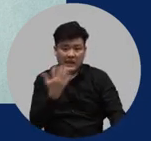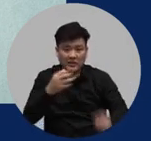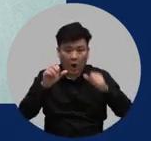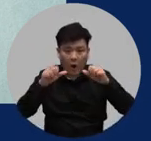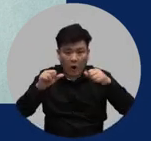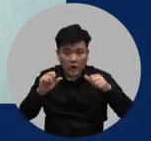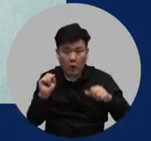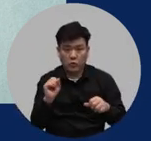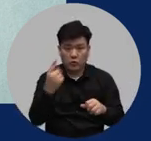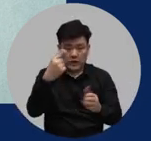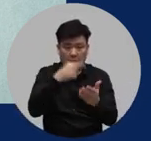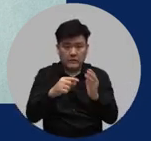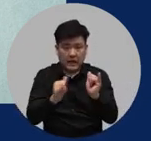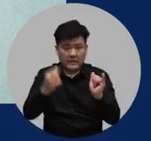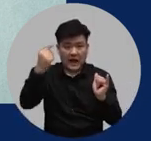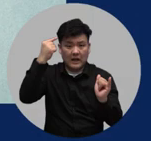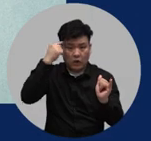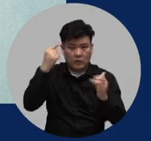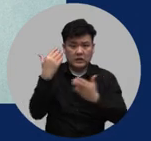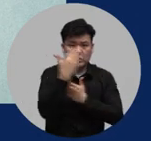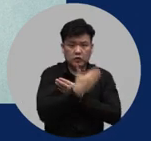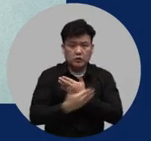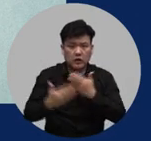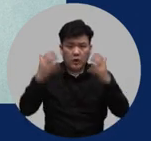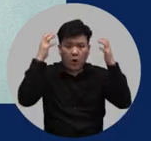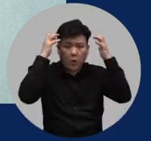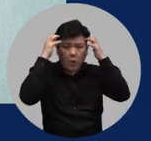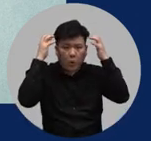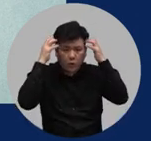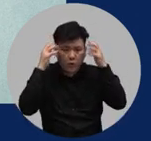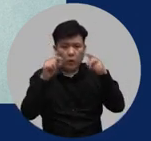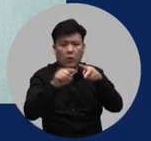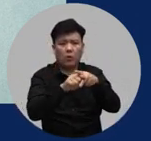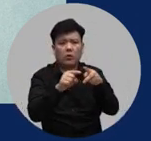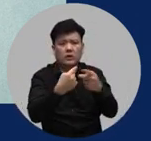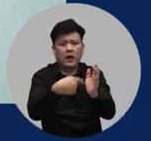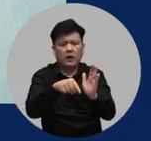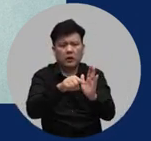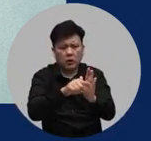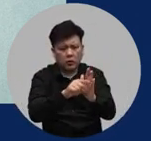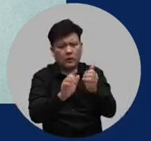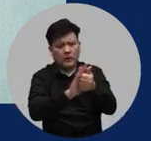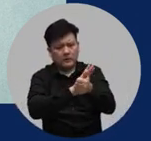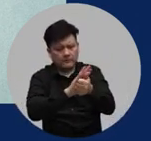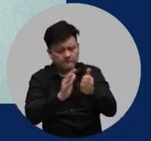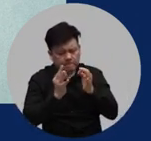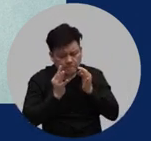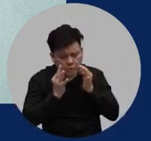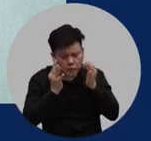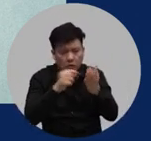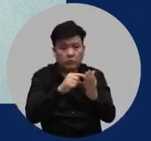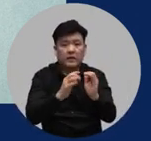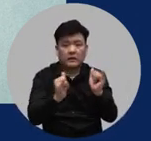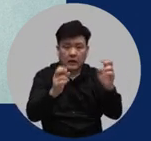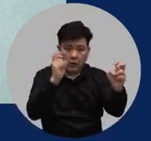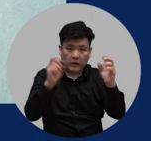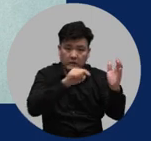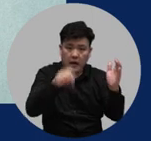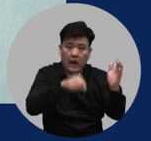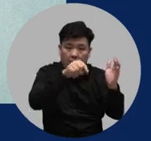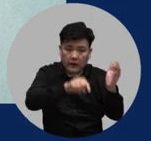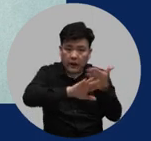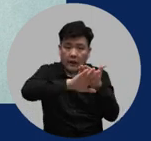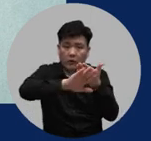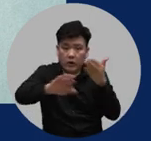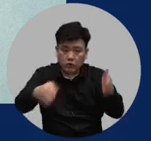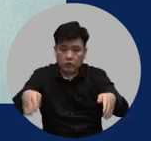성희롱으로 인한 피해자의 정신적, 육체적 고통을 이해하고자 노력하면서 피해자가 사내 또는